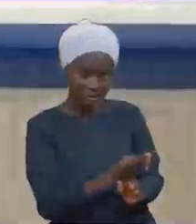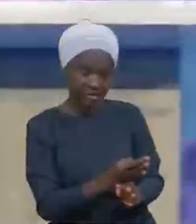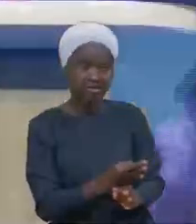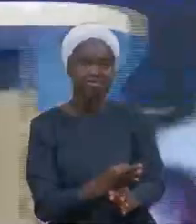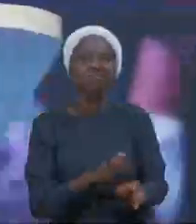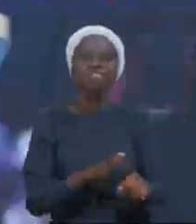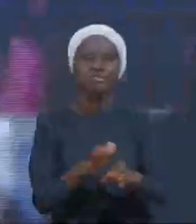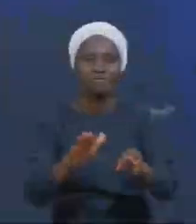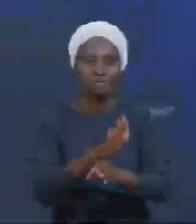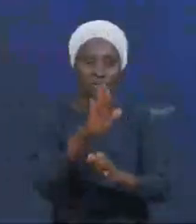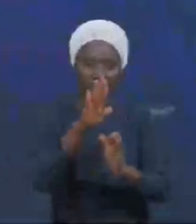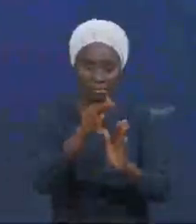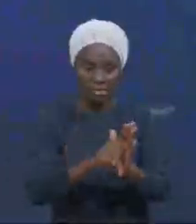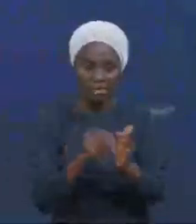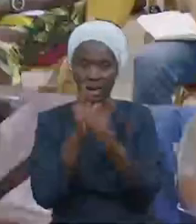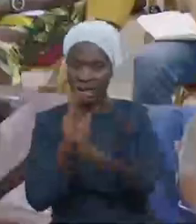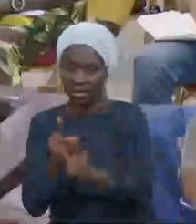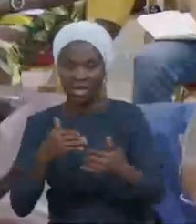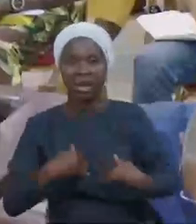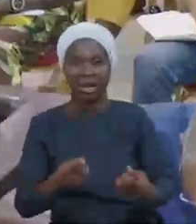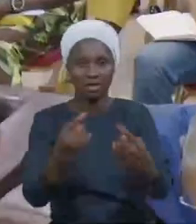l'accomplissement est venu pour toi ce soir.